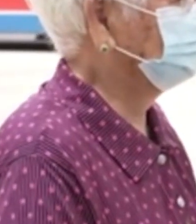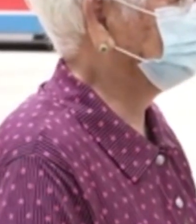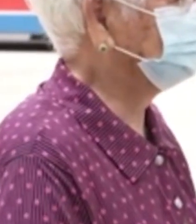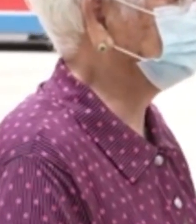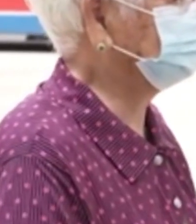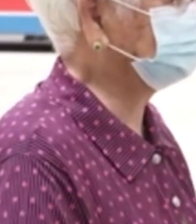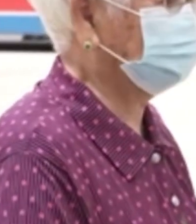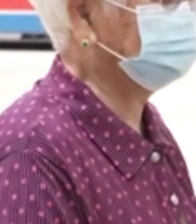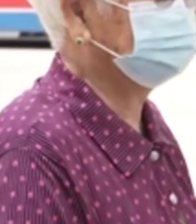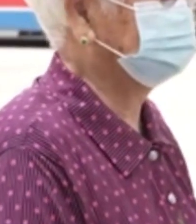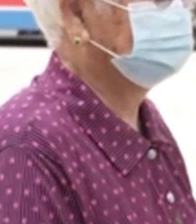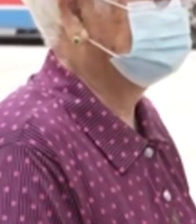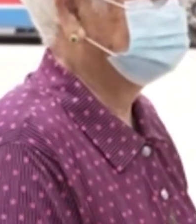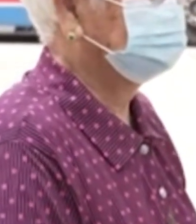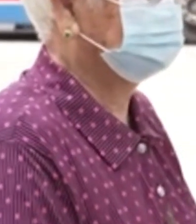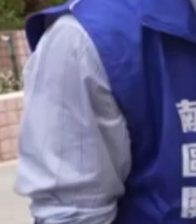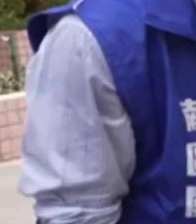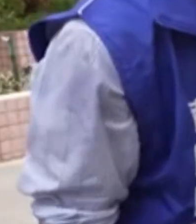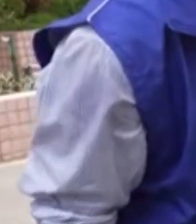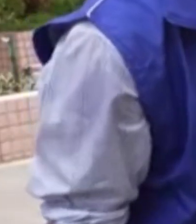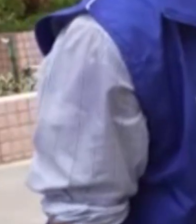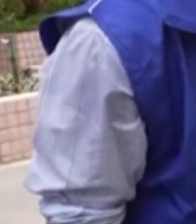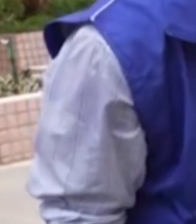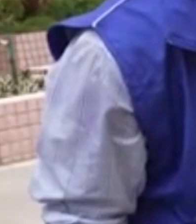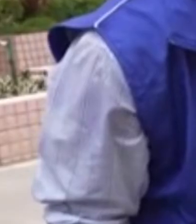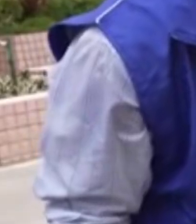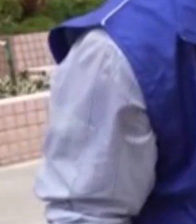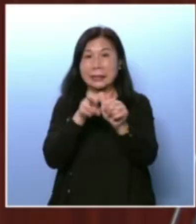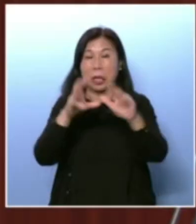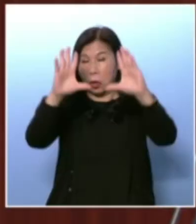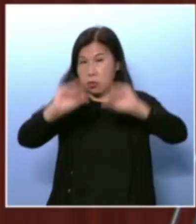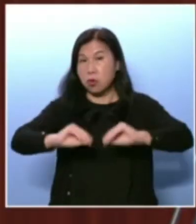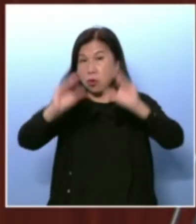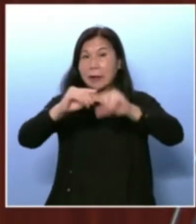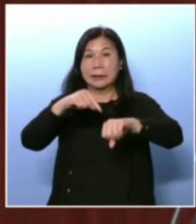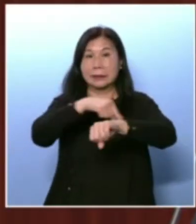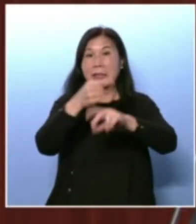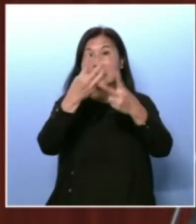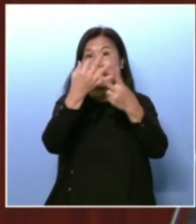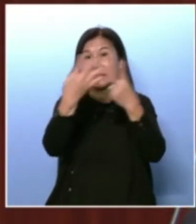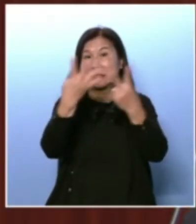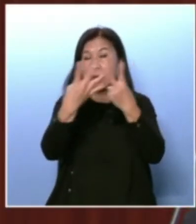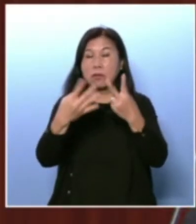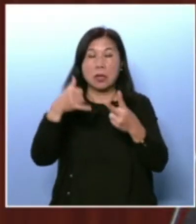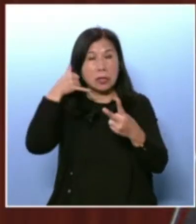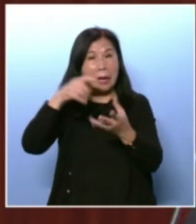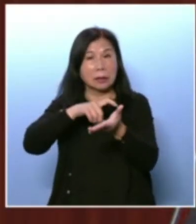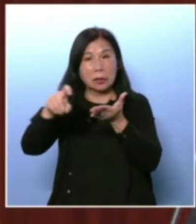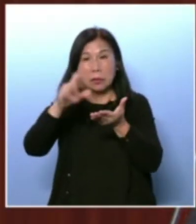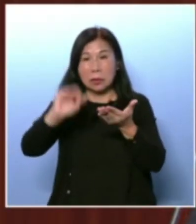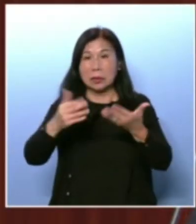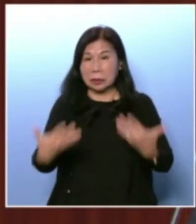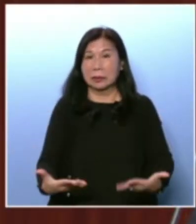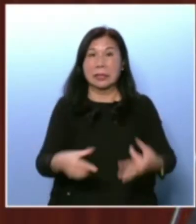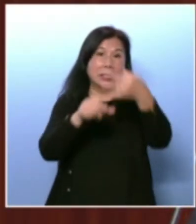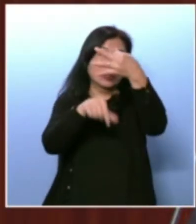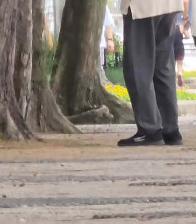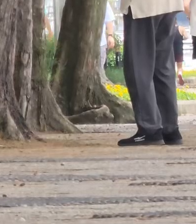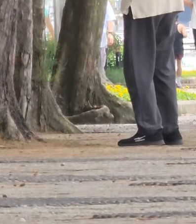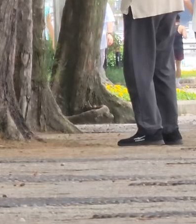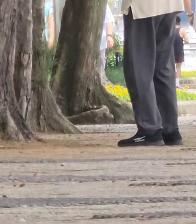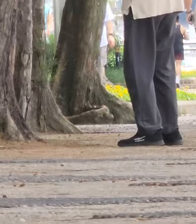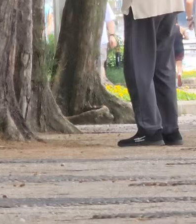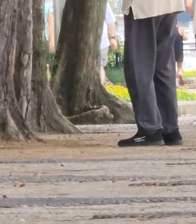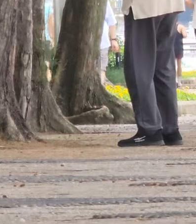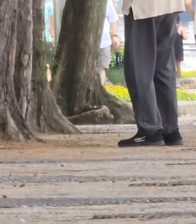和182183照顾者24小时支援专线外，今年3月开始在